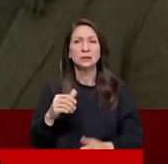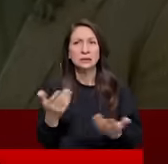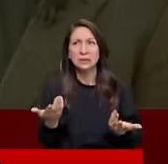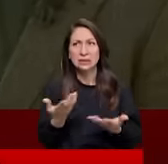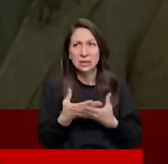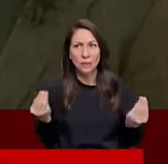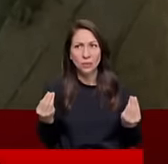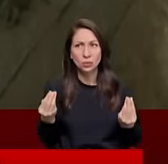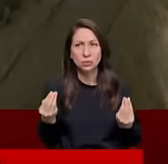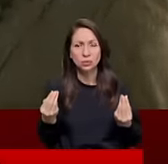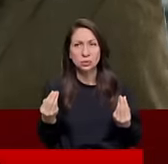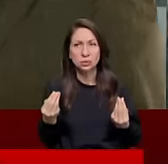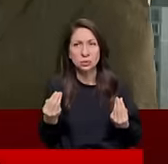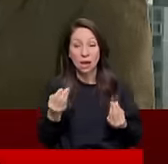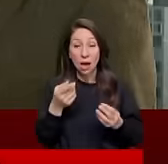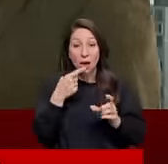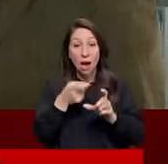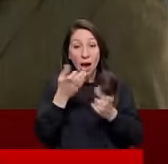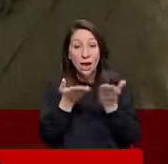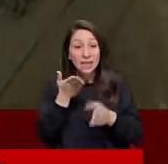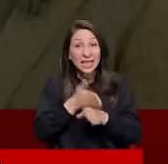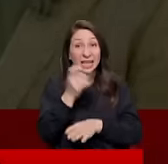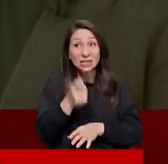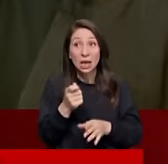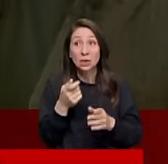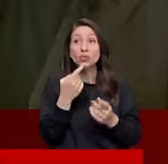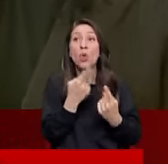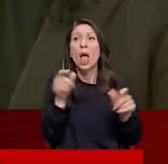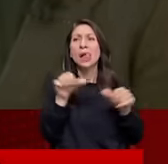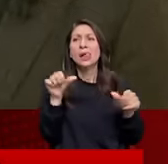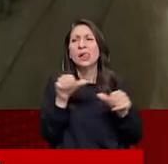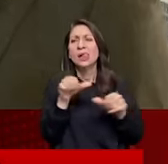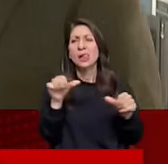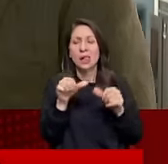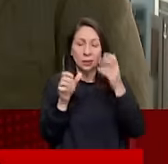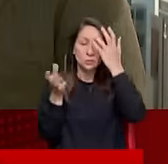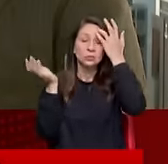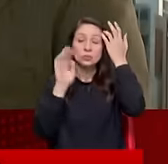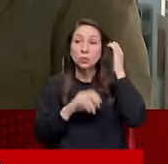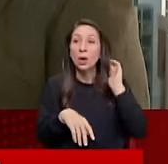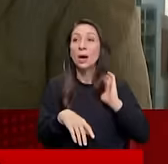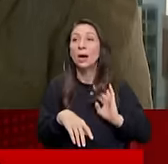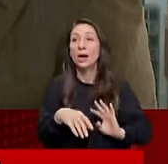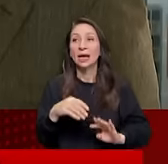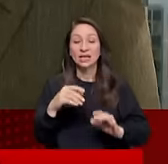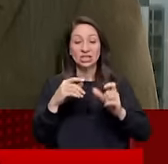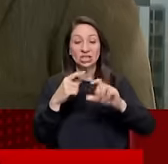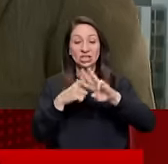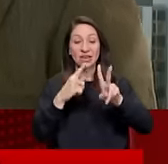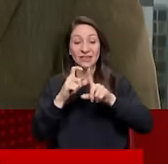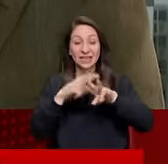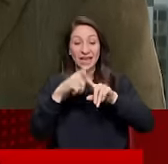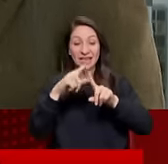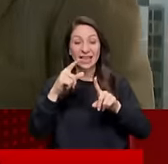Neyi kaybediyoruz? Anket, gerçek anketleri falan veremiyorlar tabii. Ondan sonra işte Cevdet Yılmaz'a